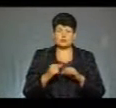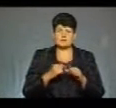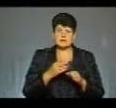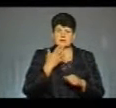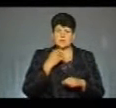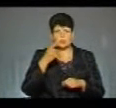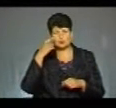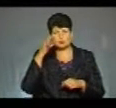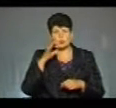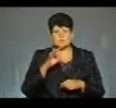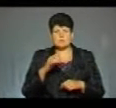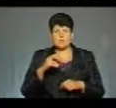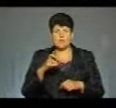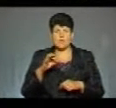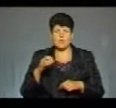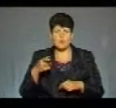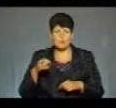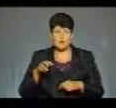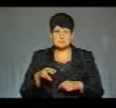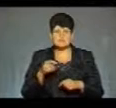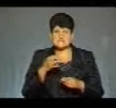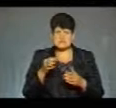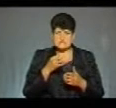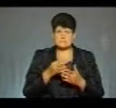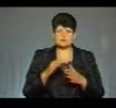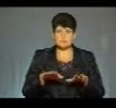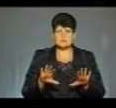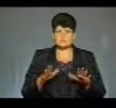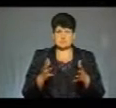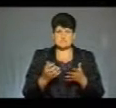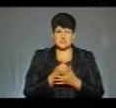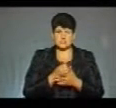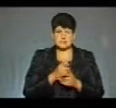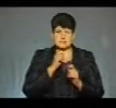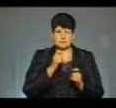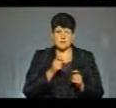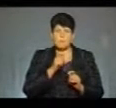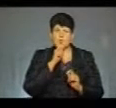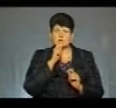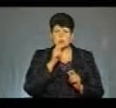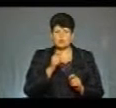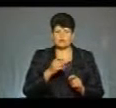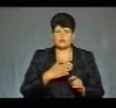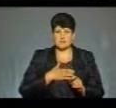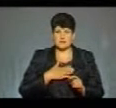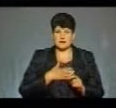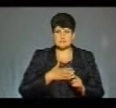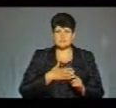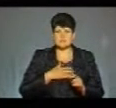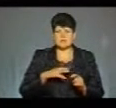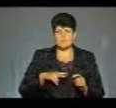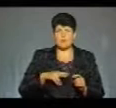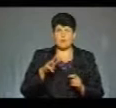області Олександр Богомол розповів, що на місці події знайшли записку. Подарунок від нас – «Моменто морі», ректор – «Моменто морі».